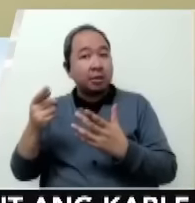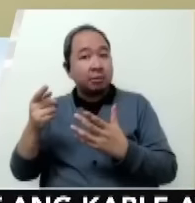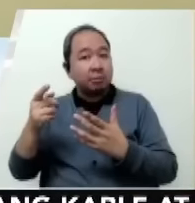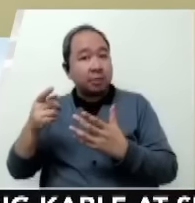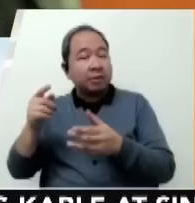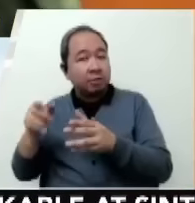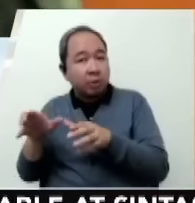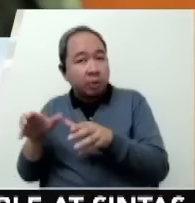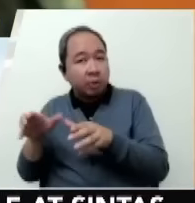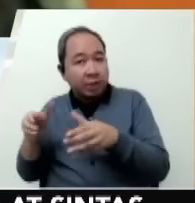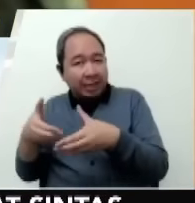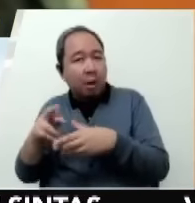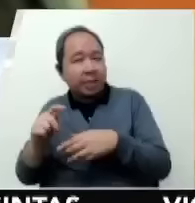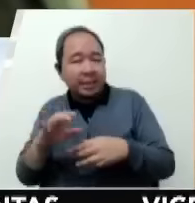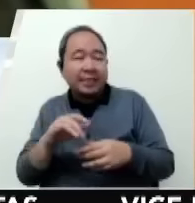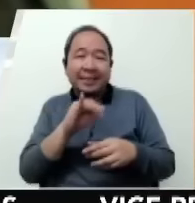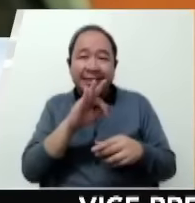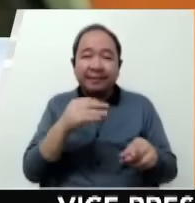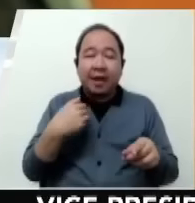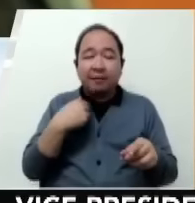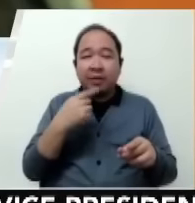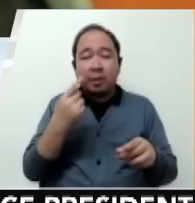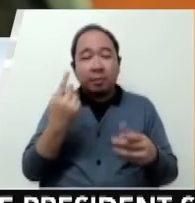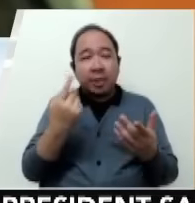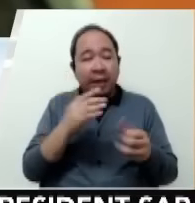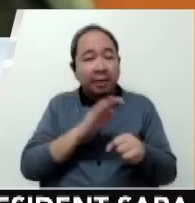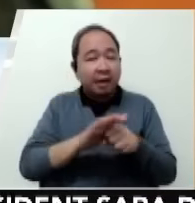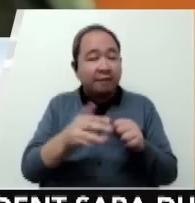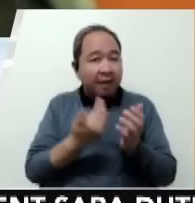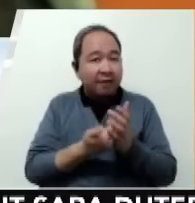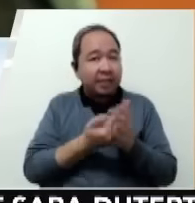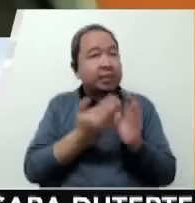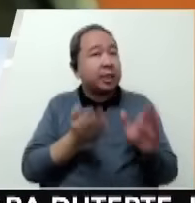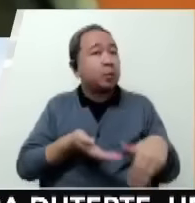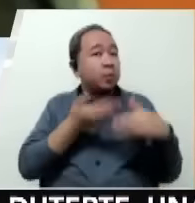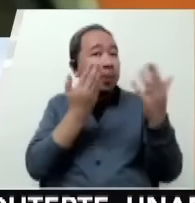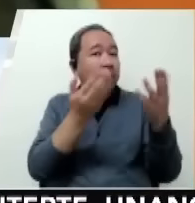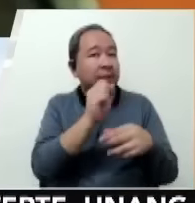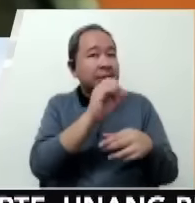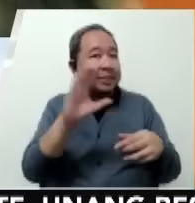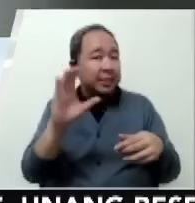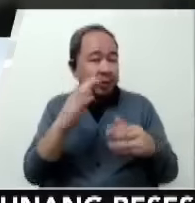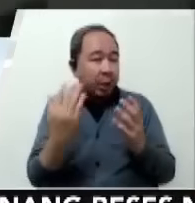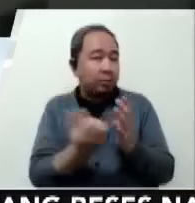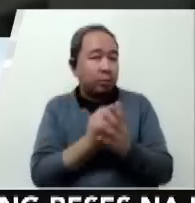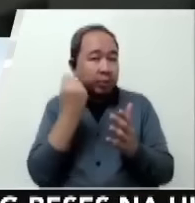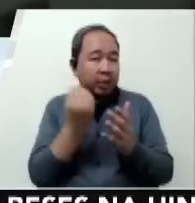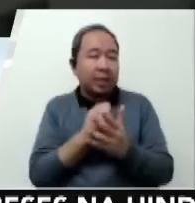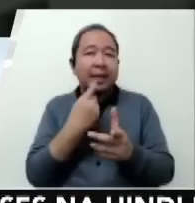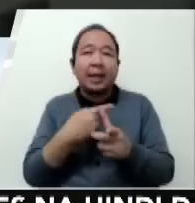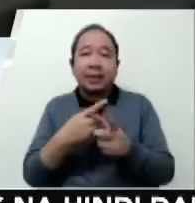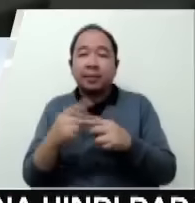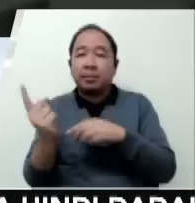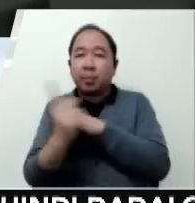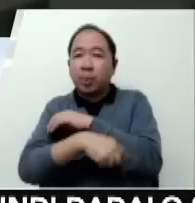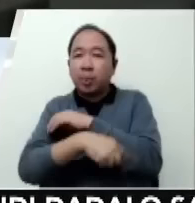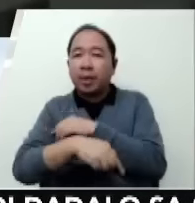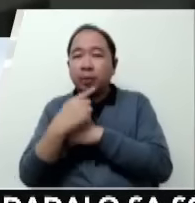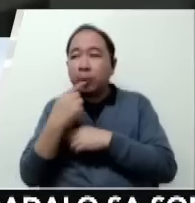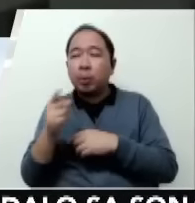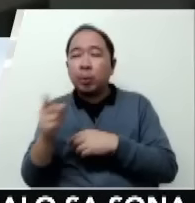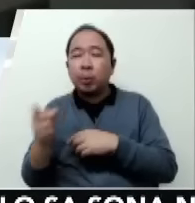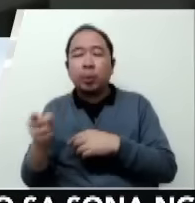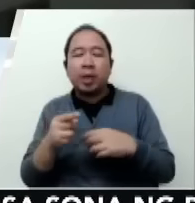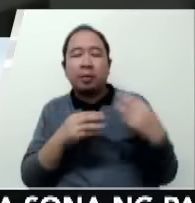of conviction o may sapat na ebidensya para ipanalo ang kaso at mapanagot ang may sala. Mas pinaigting rin ang ugnayan ng